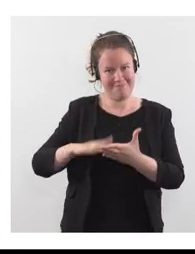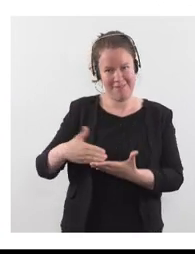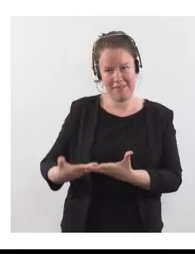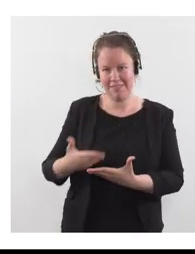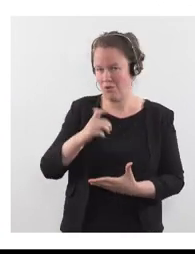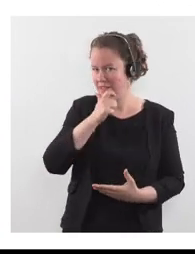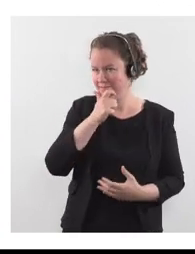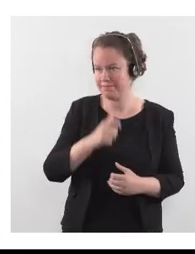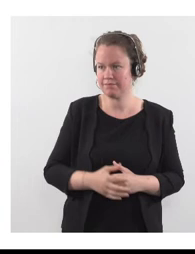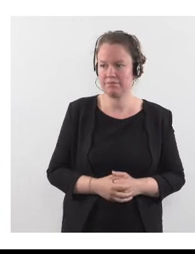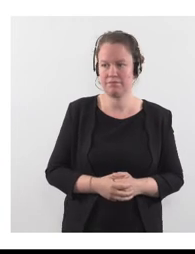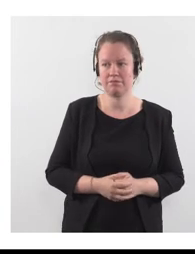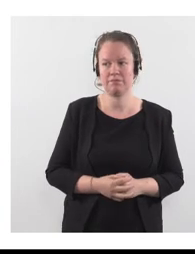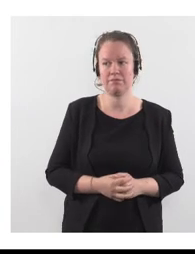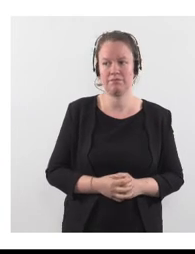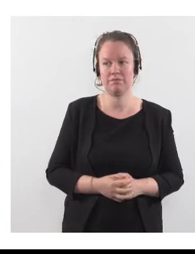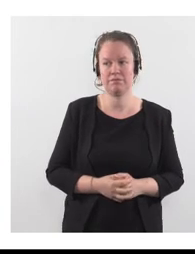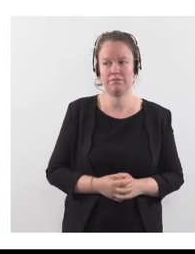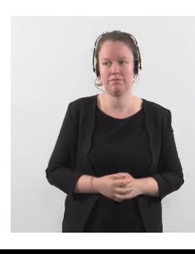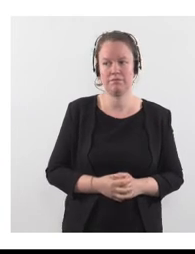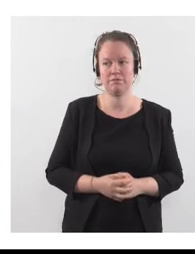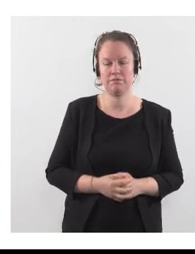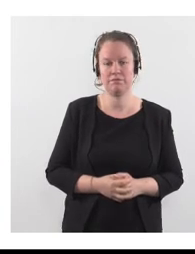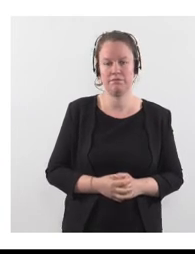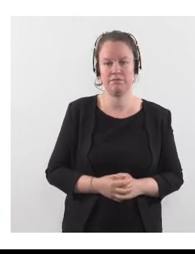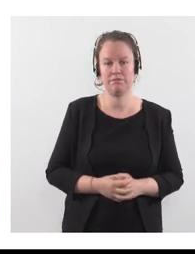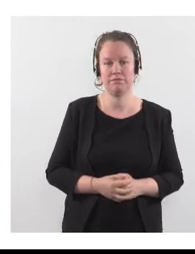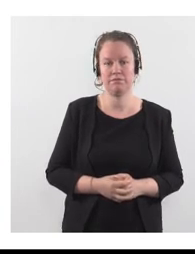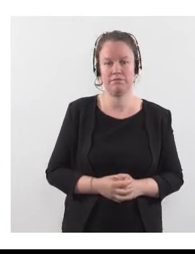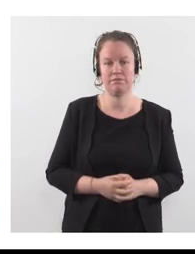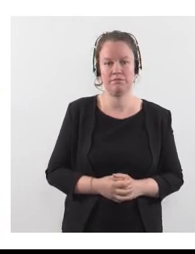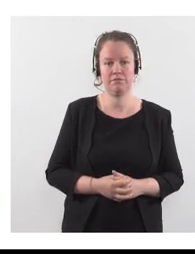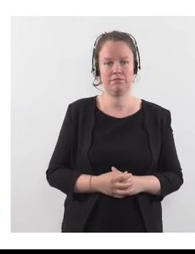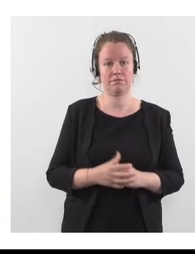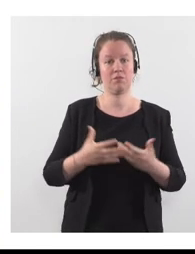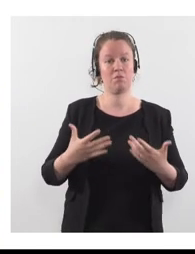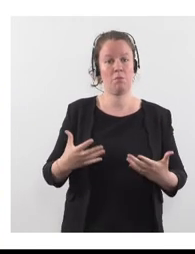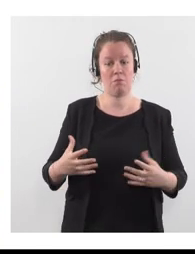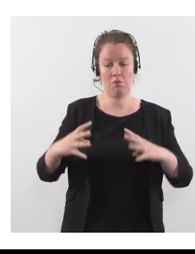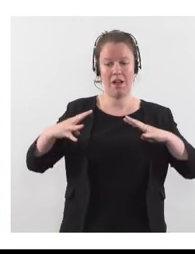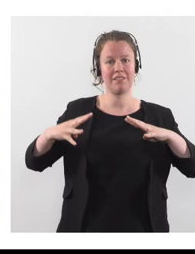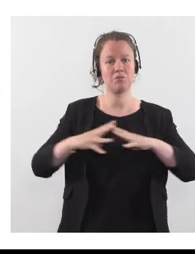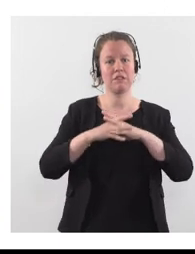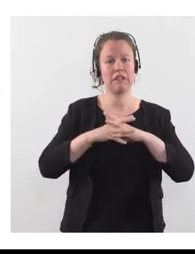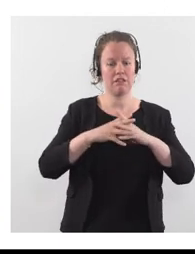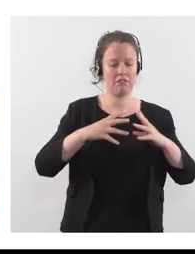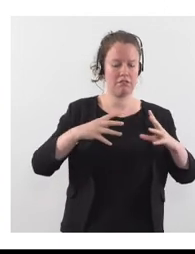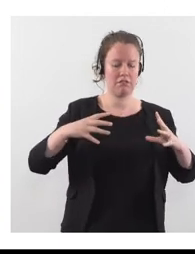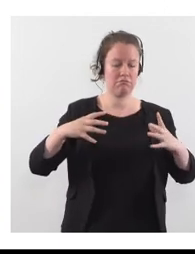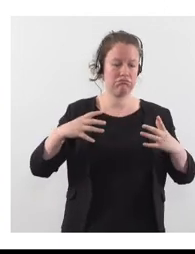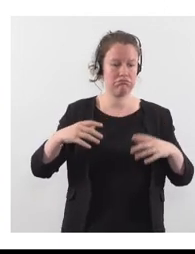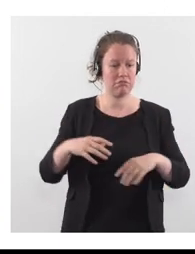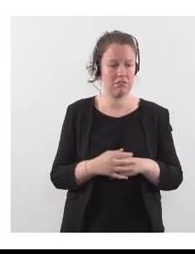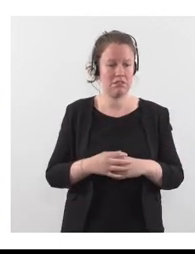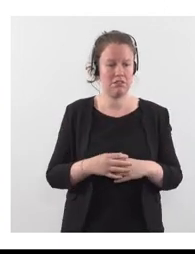Pour le moment, l'intersectionnalité ne fait pas partie de nos directives. Il y a une proposition récente sur la